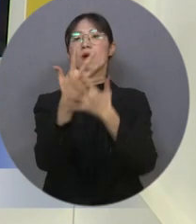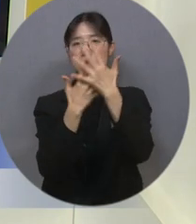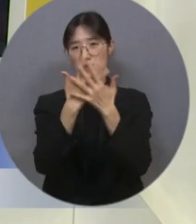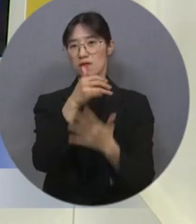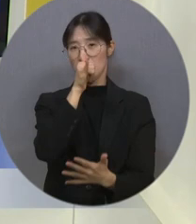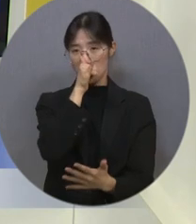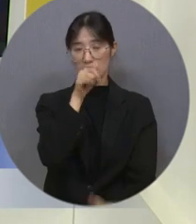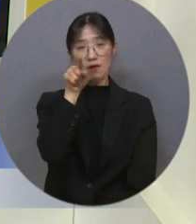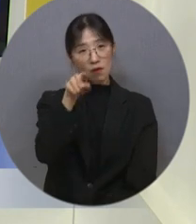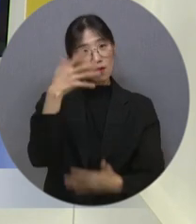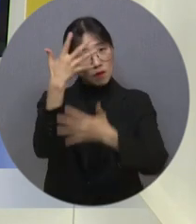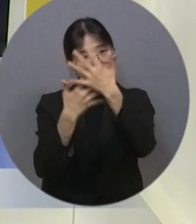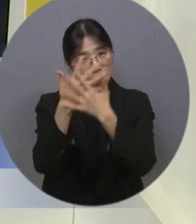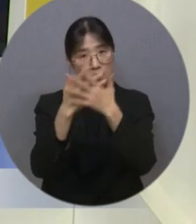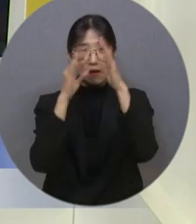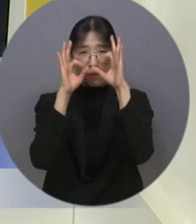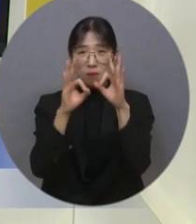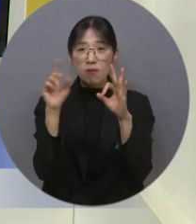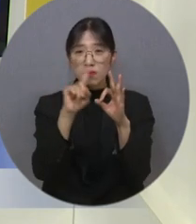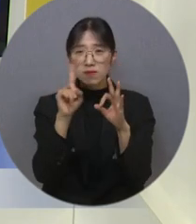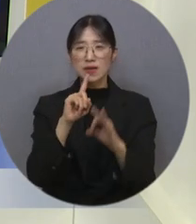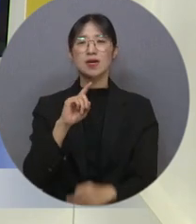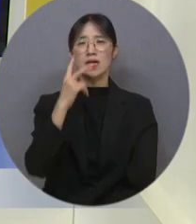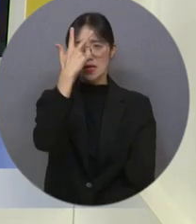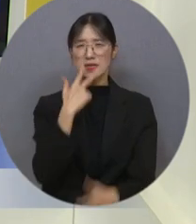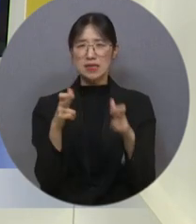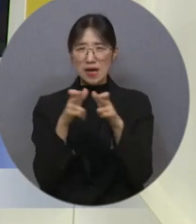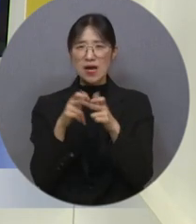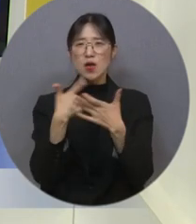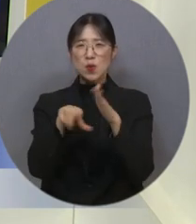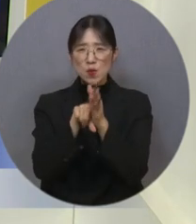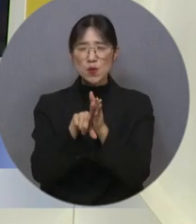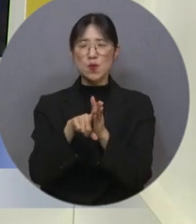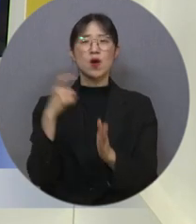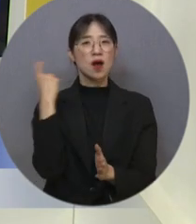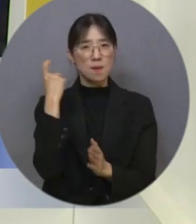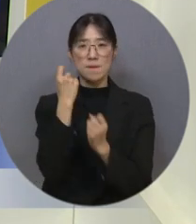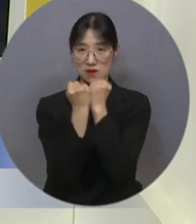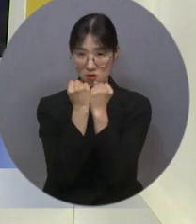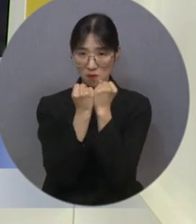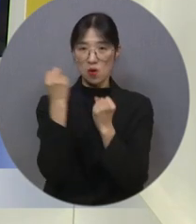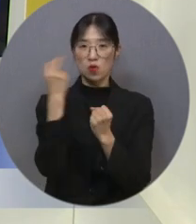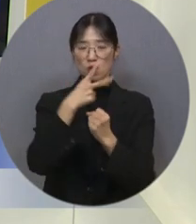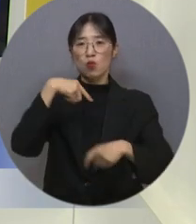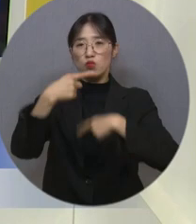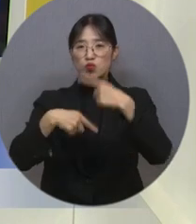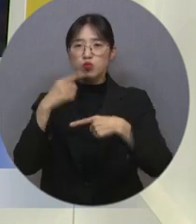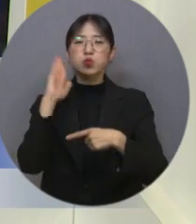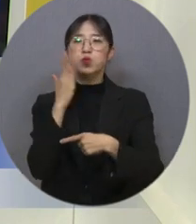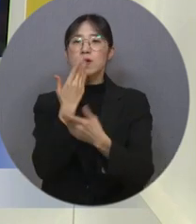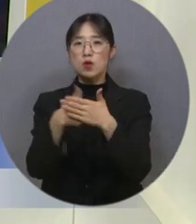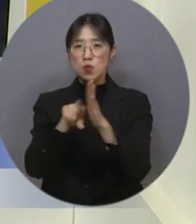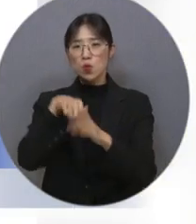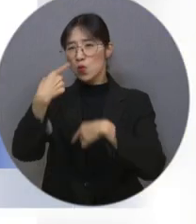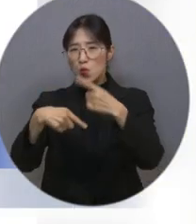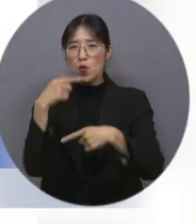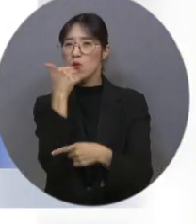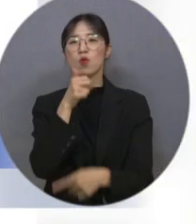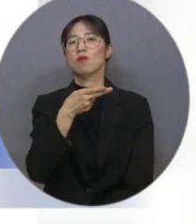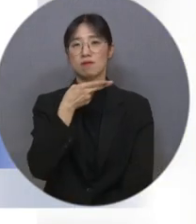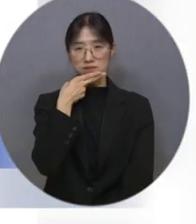현재 피난 안내 영상물은 시각장애를 위한 음성 해설과 청각장애를 위한 수화통역이 제공되지 않고 있는데요